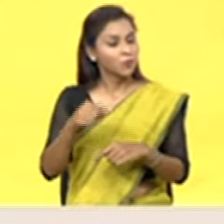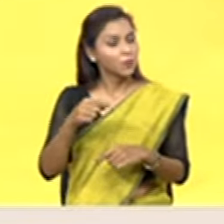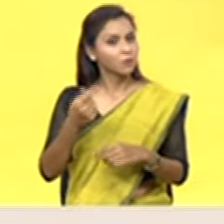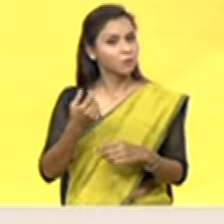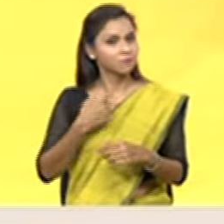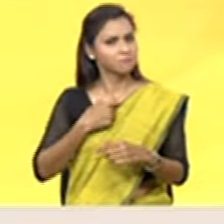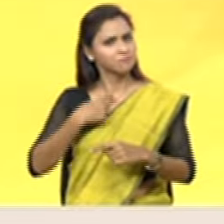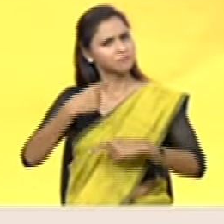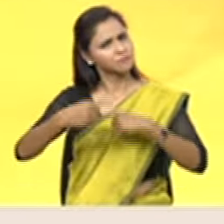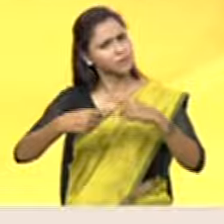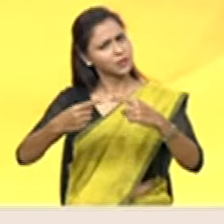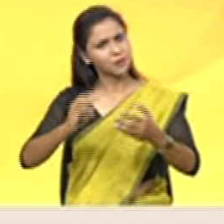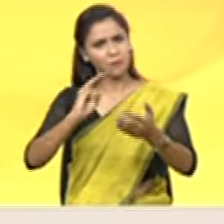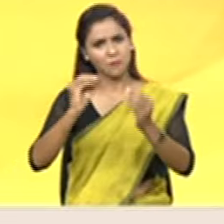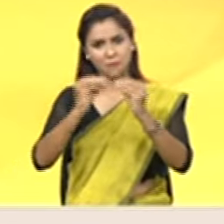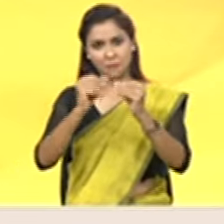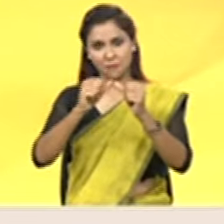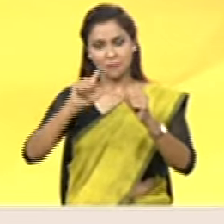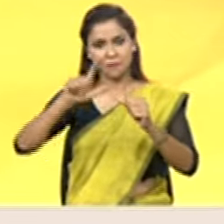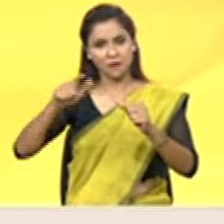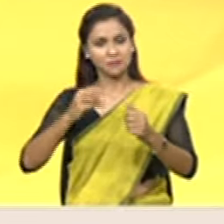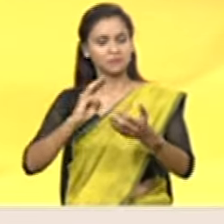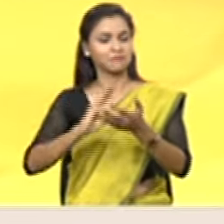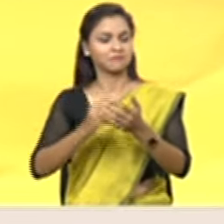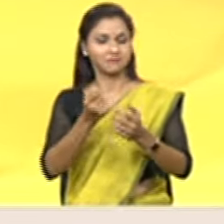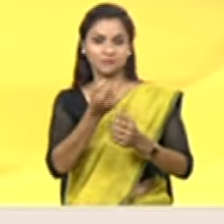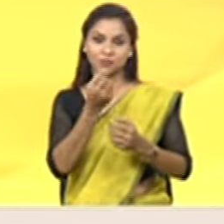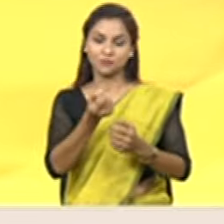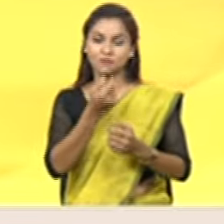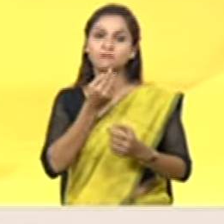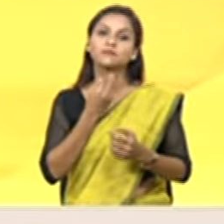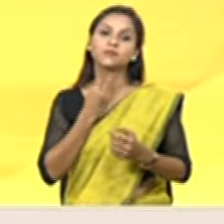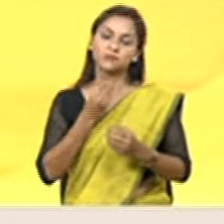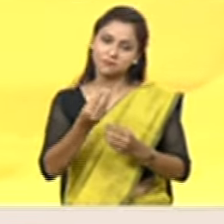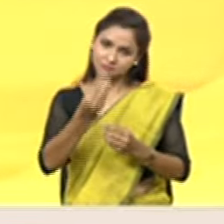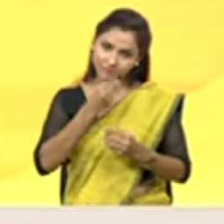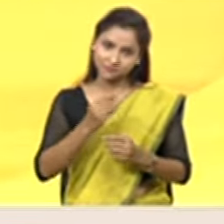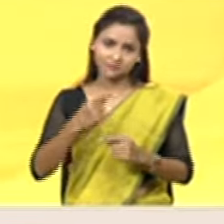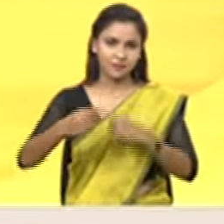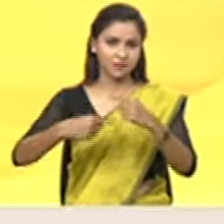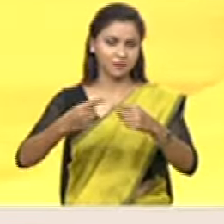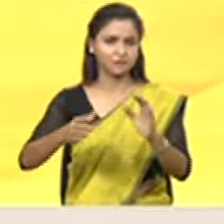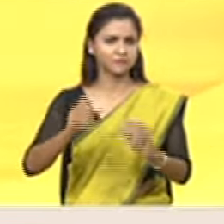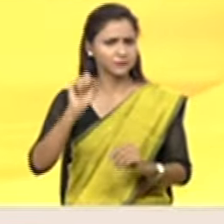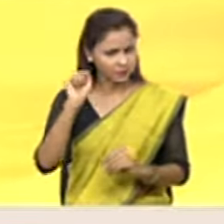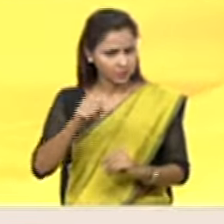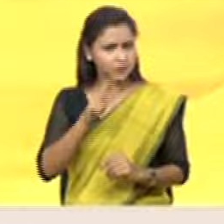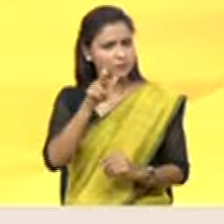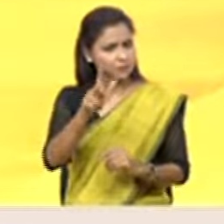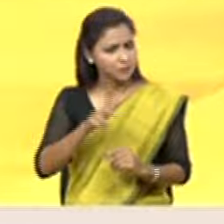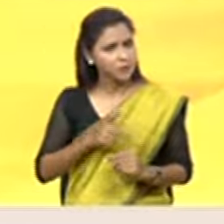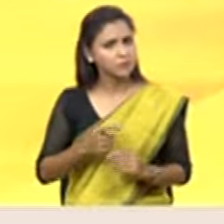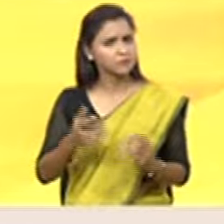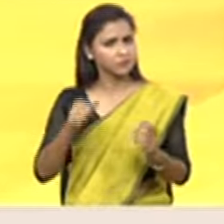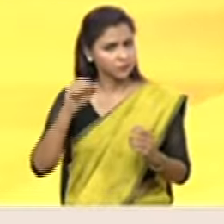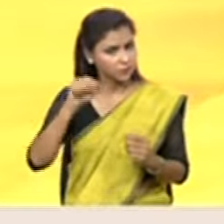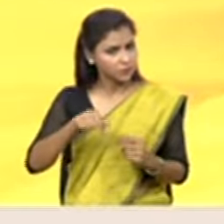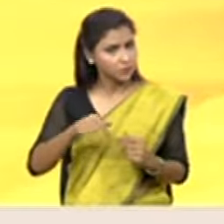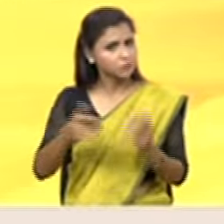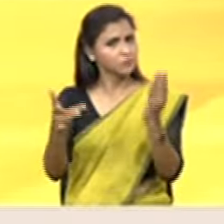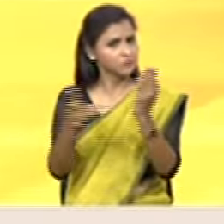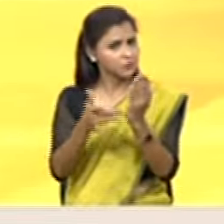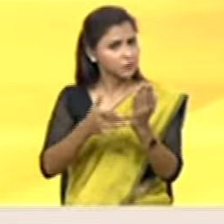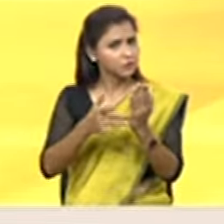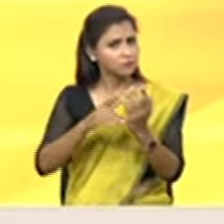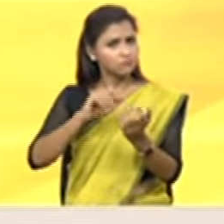लिए रेगुलरली बाल मिठाई खलाता रहता है मुझे हां रक्षित बताइए तो हमारी जो ये टेक्नोलॉजी है